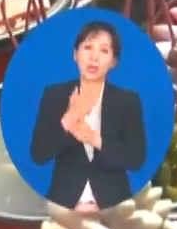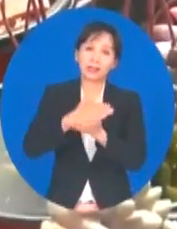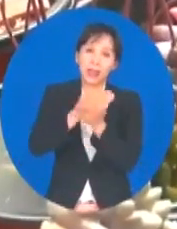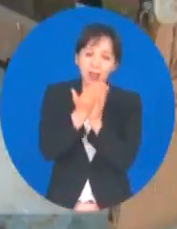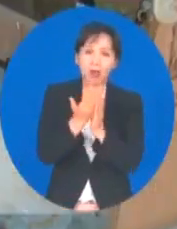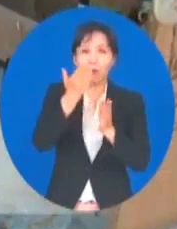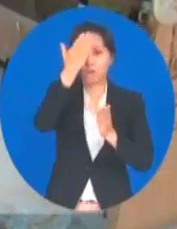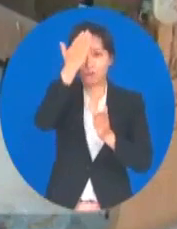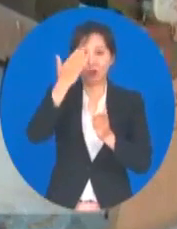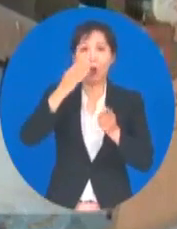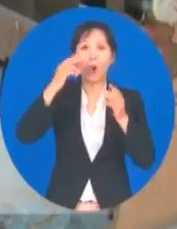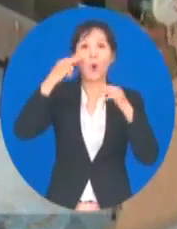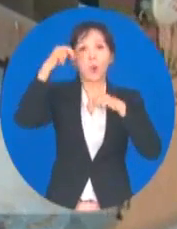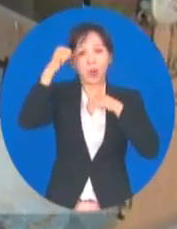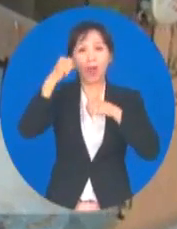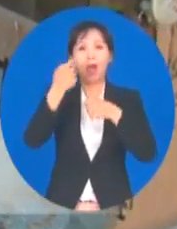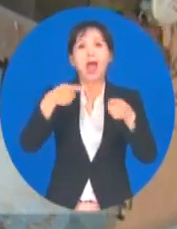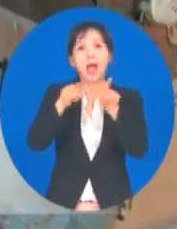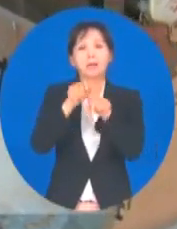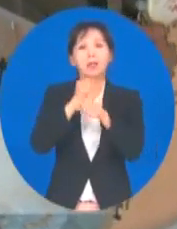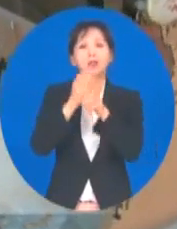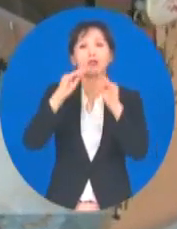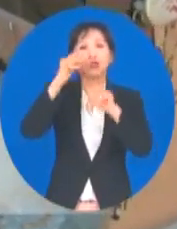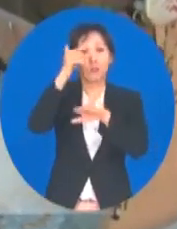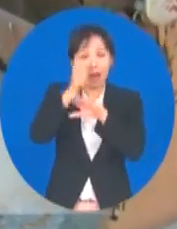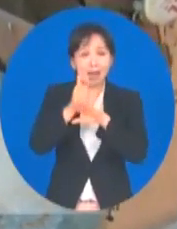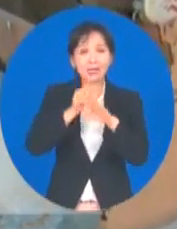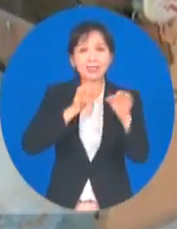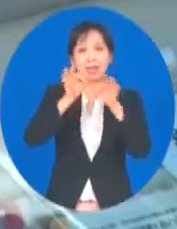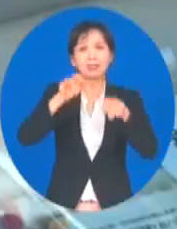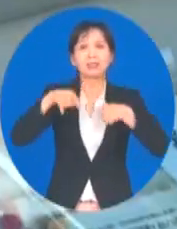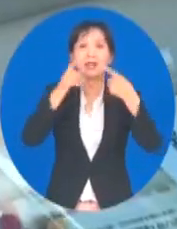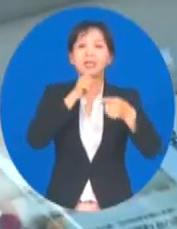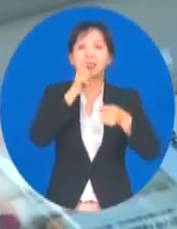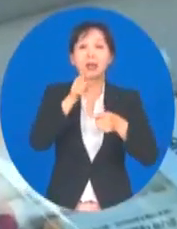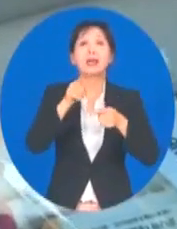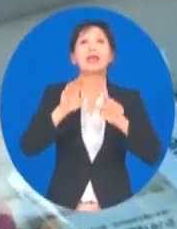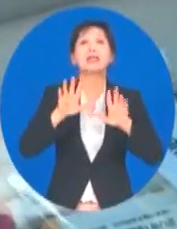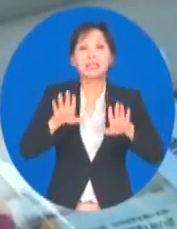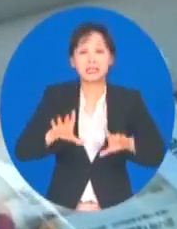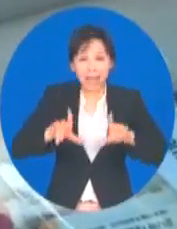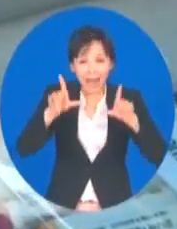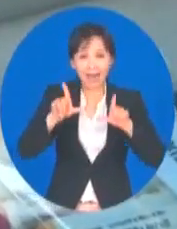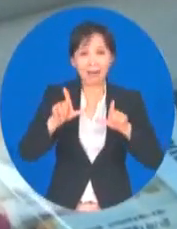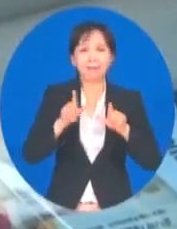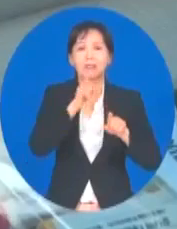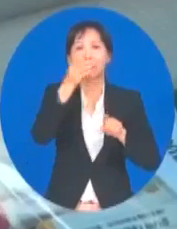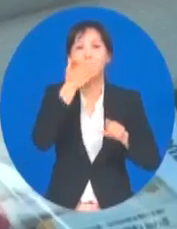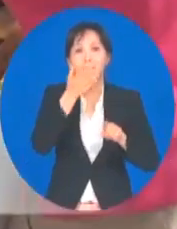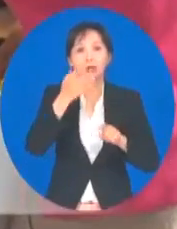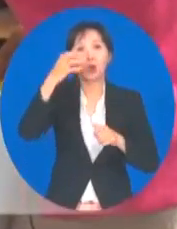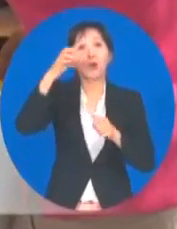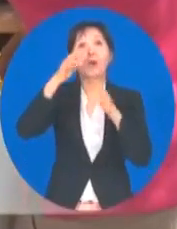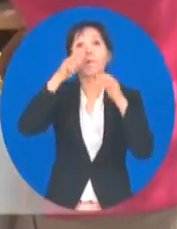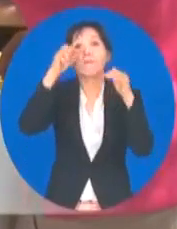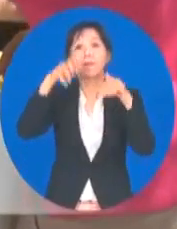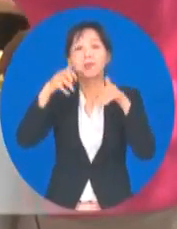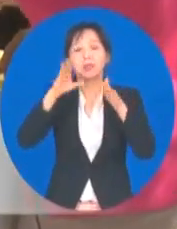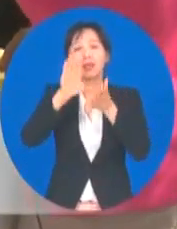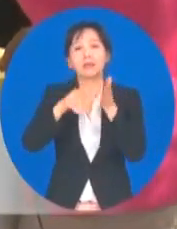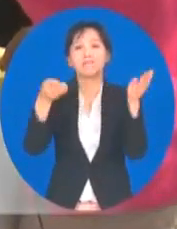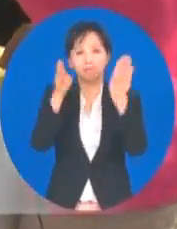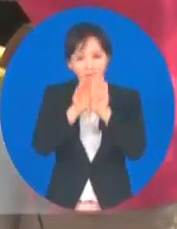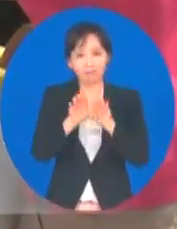밖에 다양한 무료 공연도 함께 진행되는 주말 장터 참가 신청은 행사 당일 현장에서 할 수 있으며 우천시에는